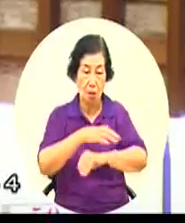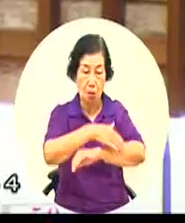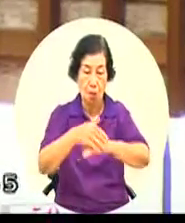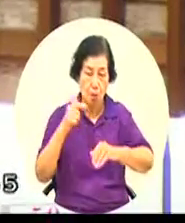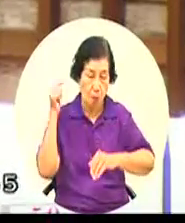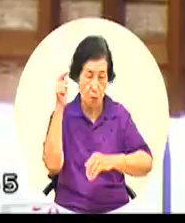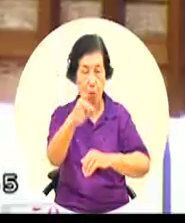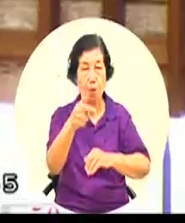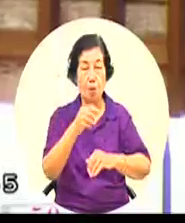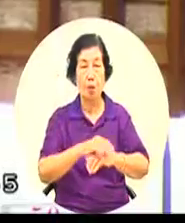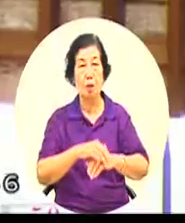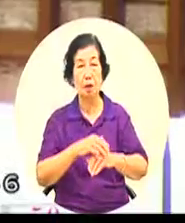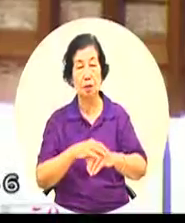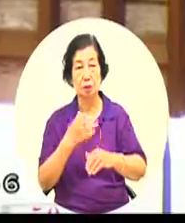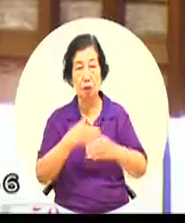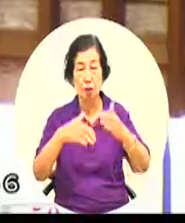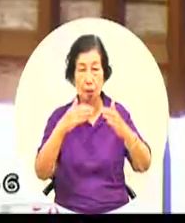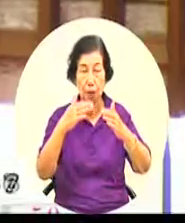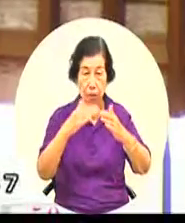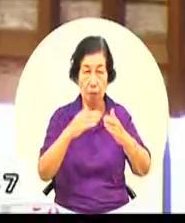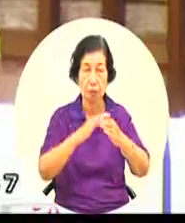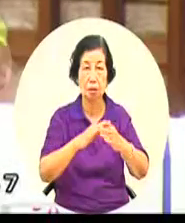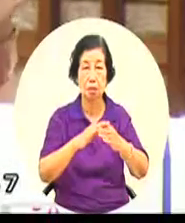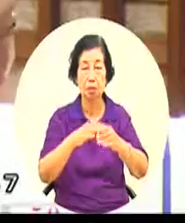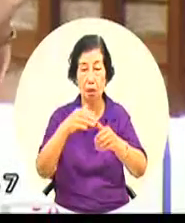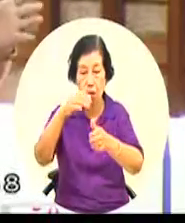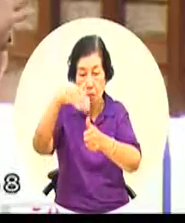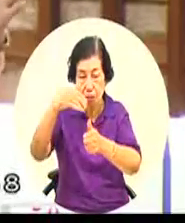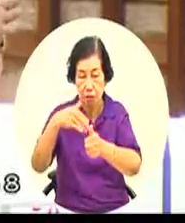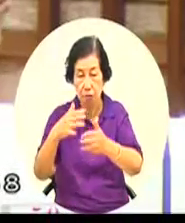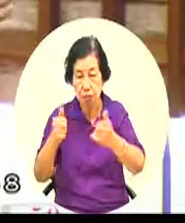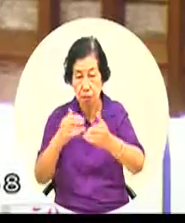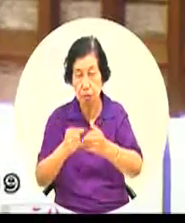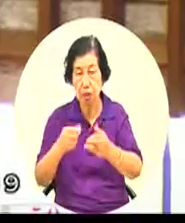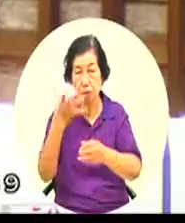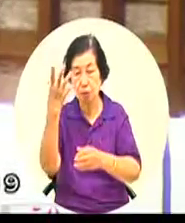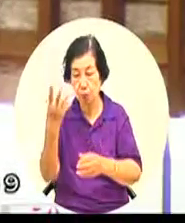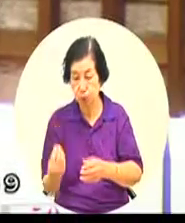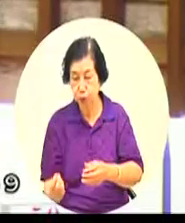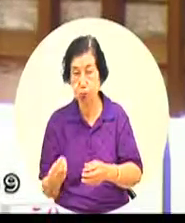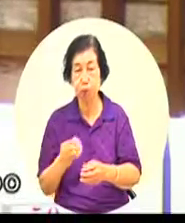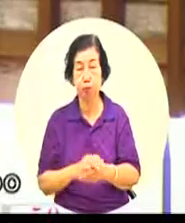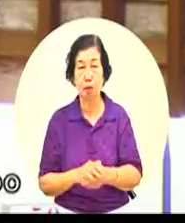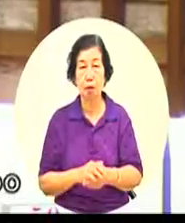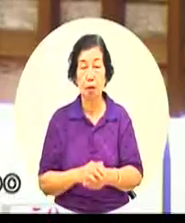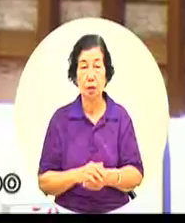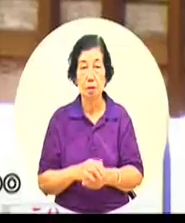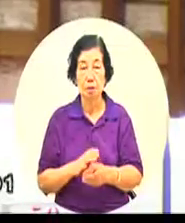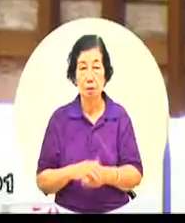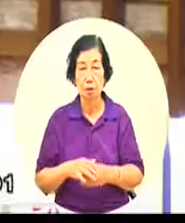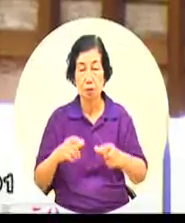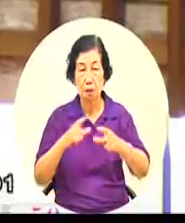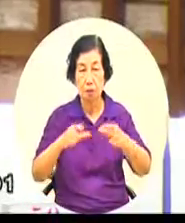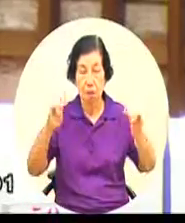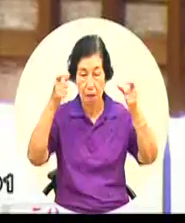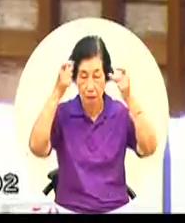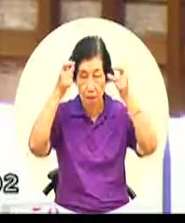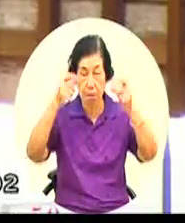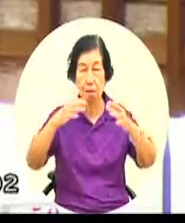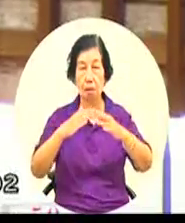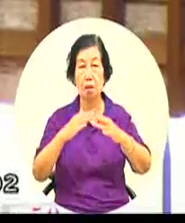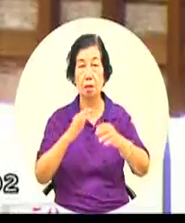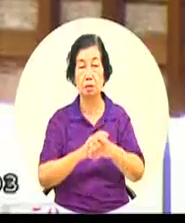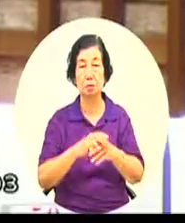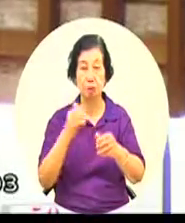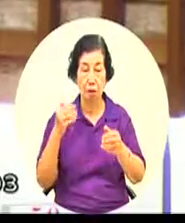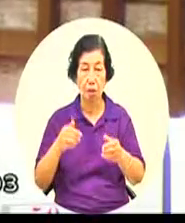少，学生越来越少的时候呢，那么在我们整个高雄市大高雄地区对偏远学校呢，